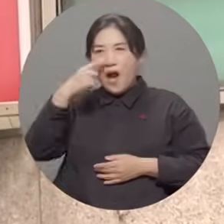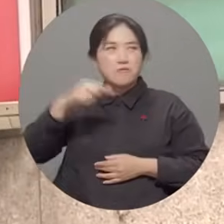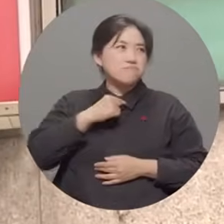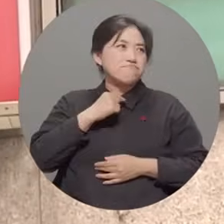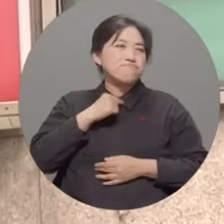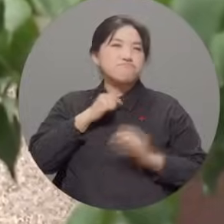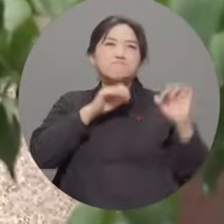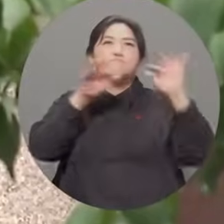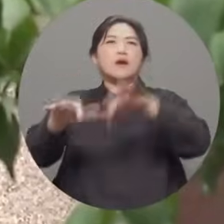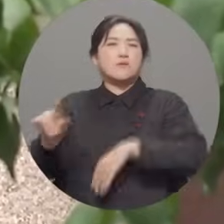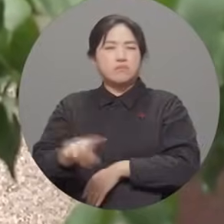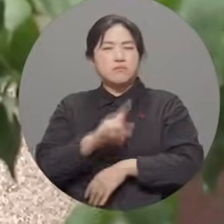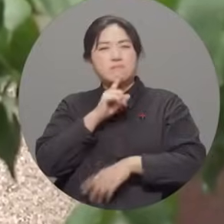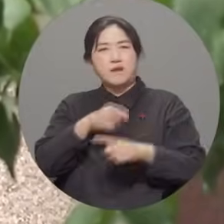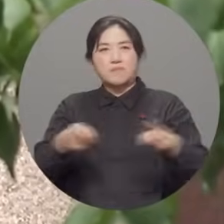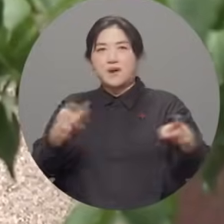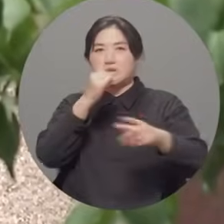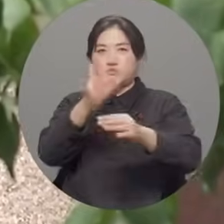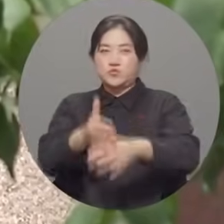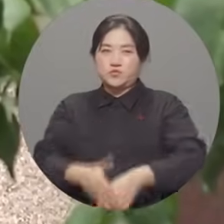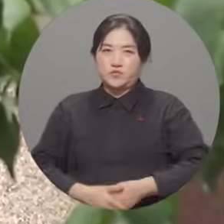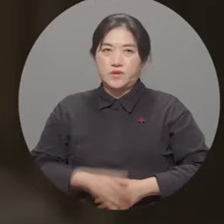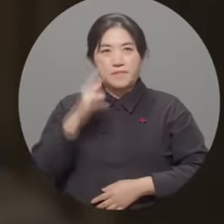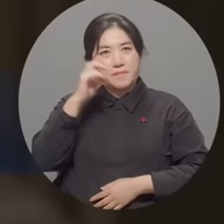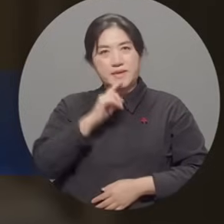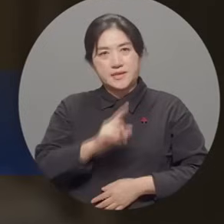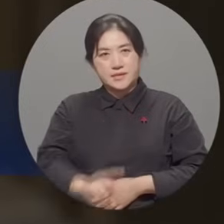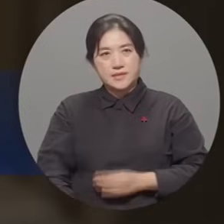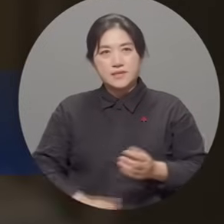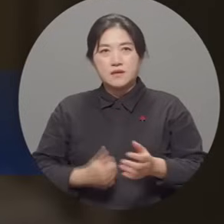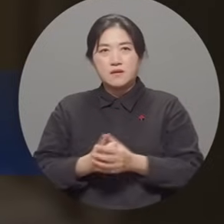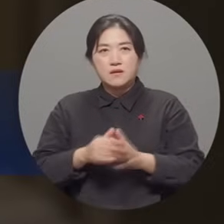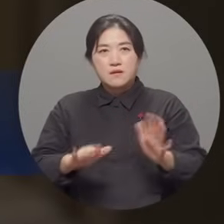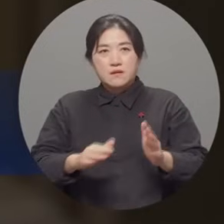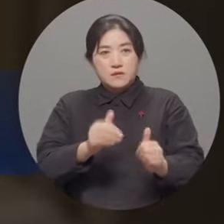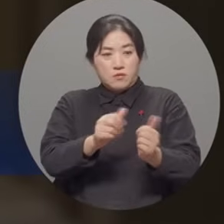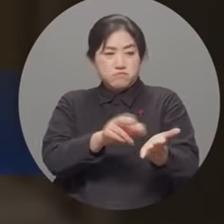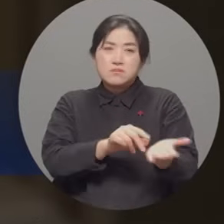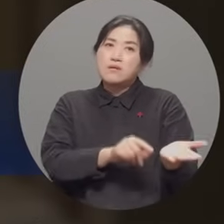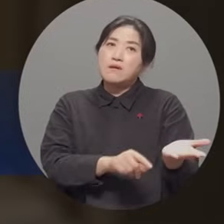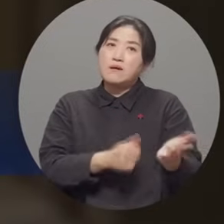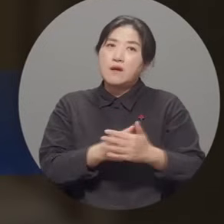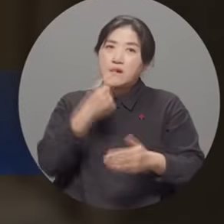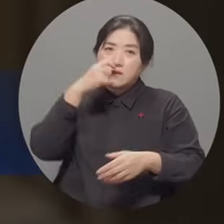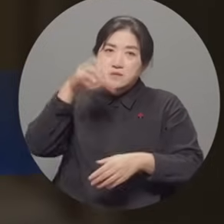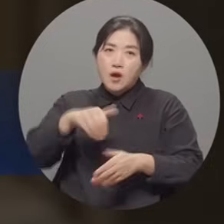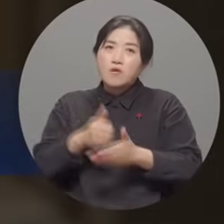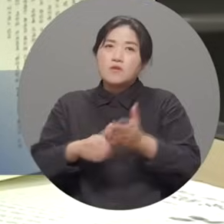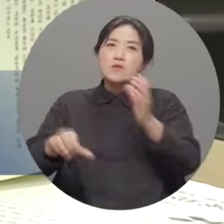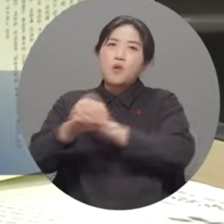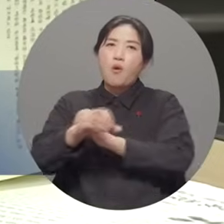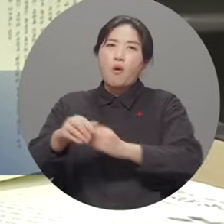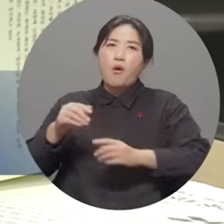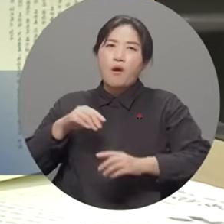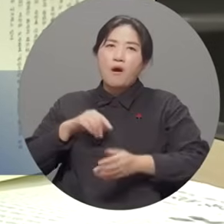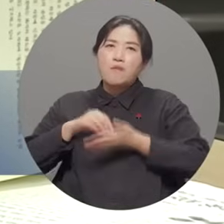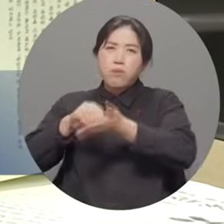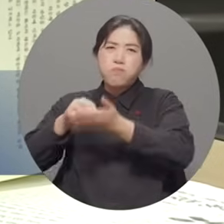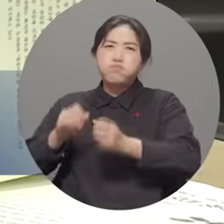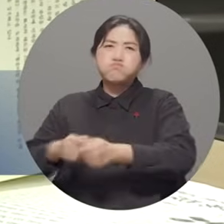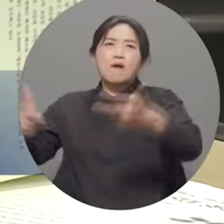몰리지 않겠냐는 전망마저 나오고 있습니다. 이렇게 시험 문제를 내면 사교육이 더 시장이 커질 수밖에 없는